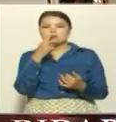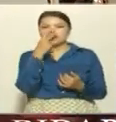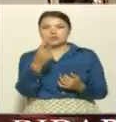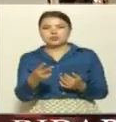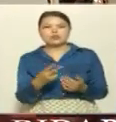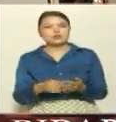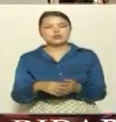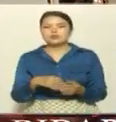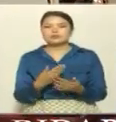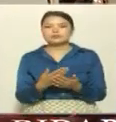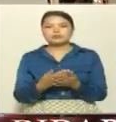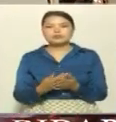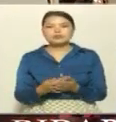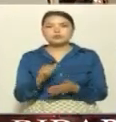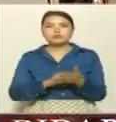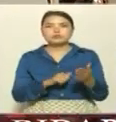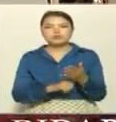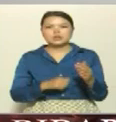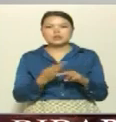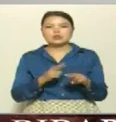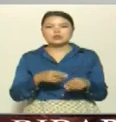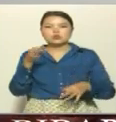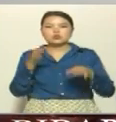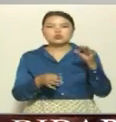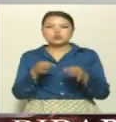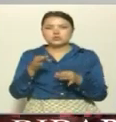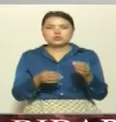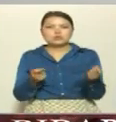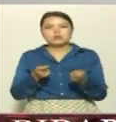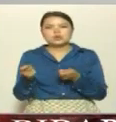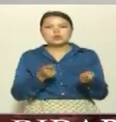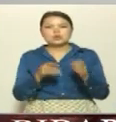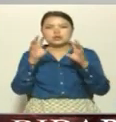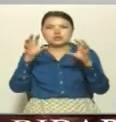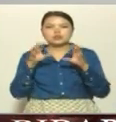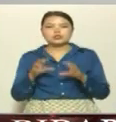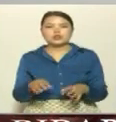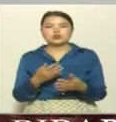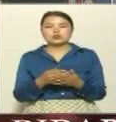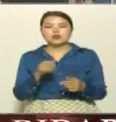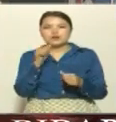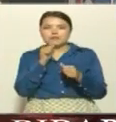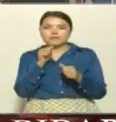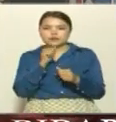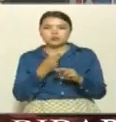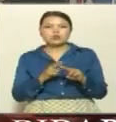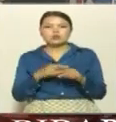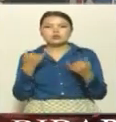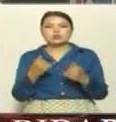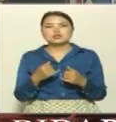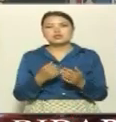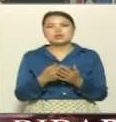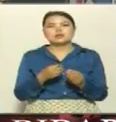могло послужить оправданием при вынесении приговора. Председатель суда напомнил, что по закону у осужденного есть возможность в течение 15 дней